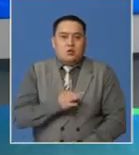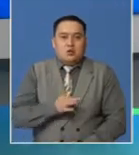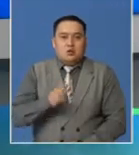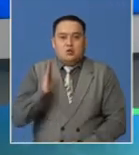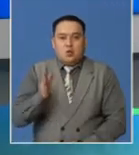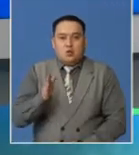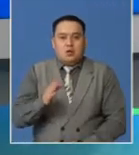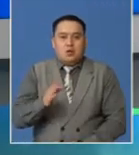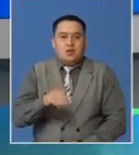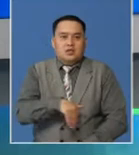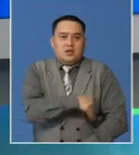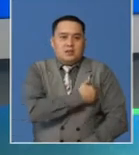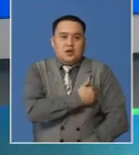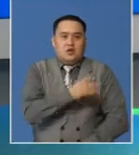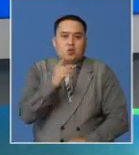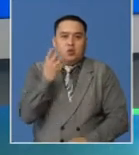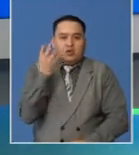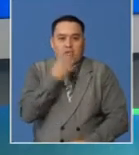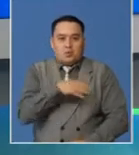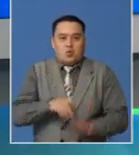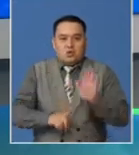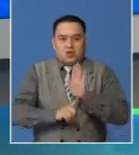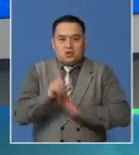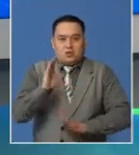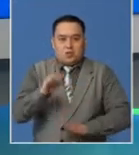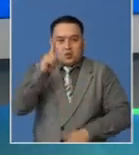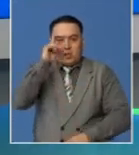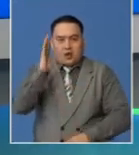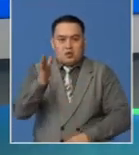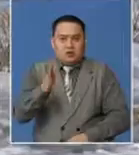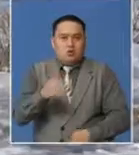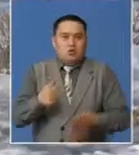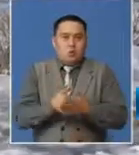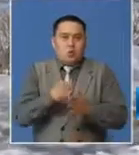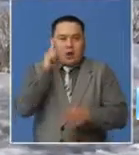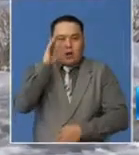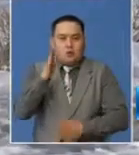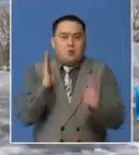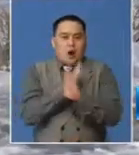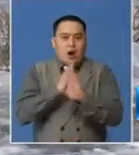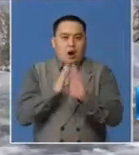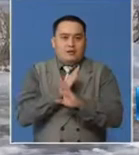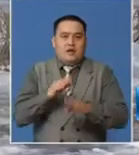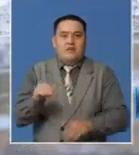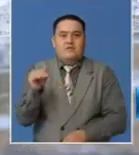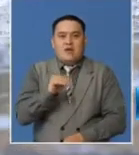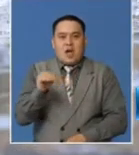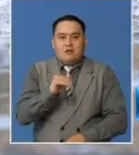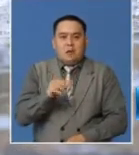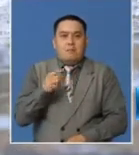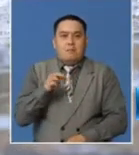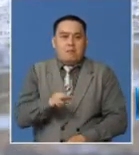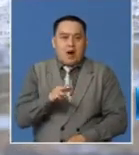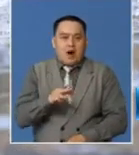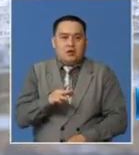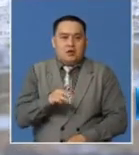ближайшие дни ожидается повышение температуры, сообщает Казгидромет. Согласно досрочному прогнозу погоды, в конце февраля и в первой декаде